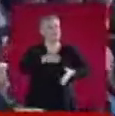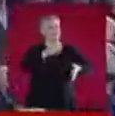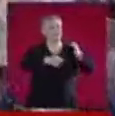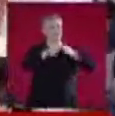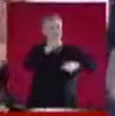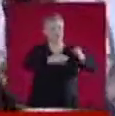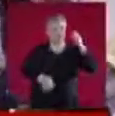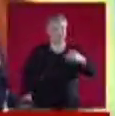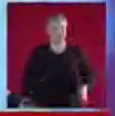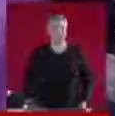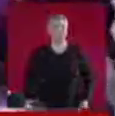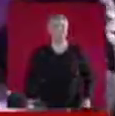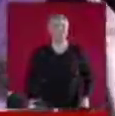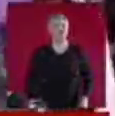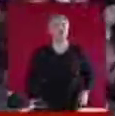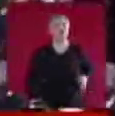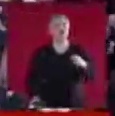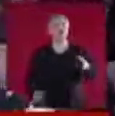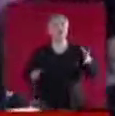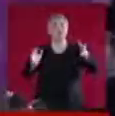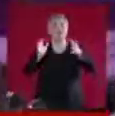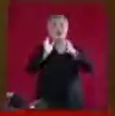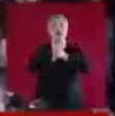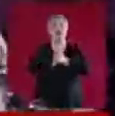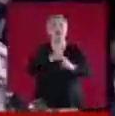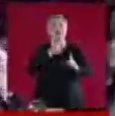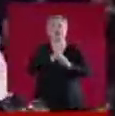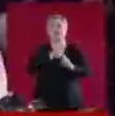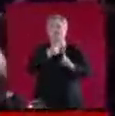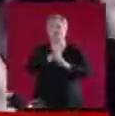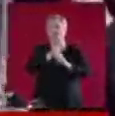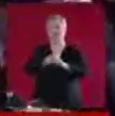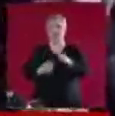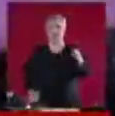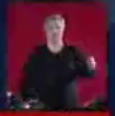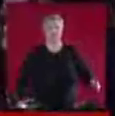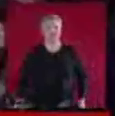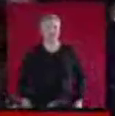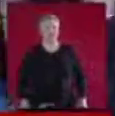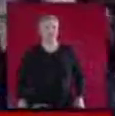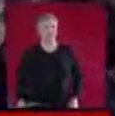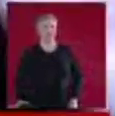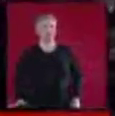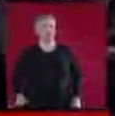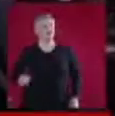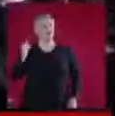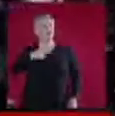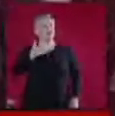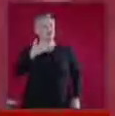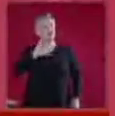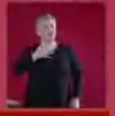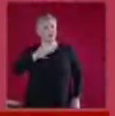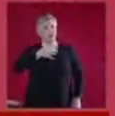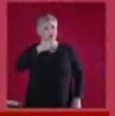2015 και σε όλες μας τις συγκεντρώσεις όπως και σήμερα όπως και σήμερα που πέσαμε έξω στις